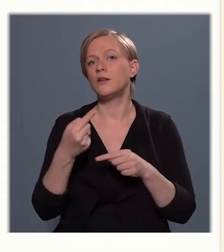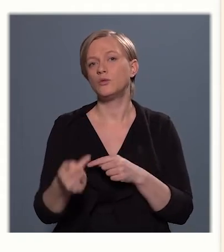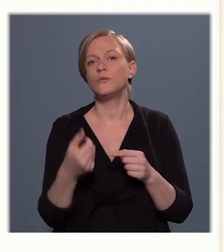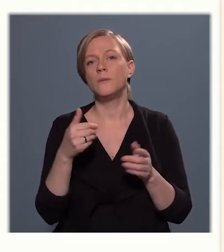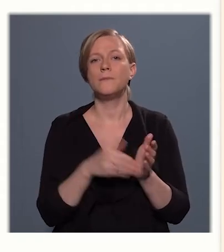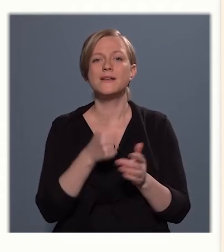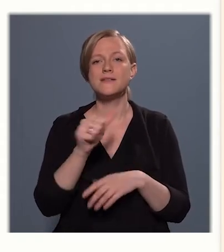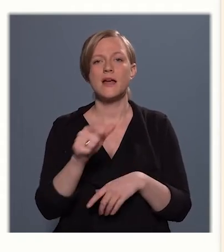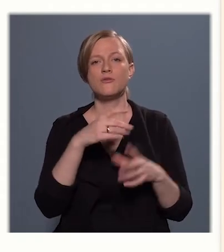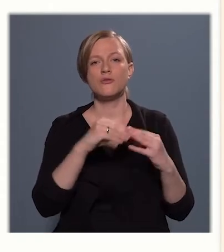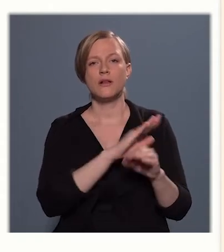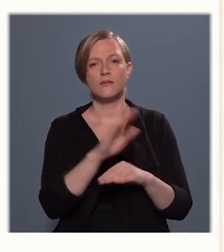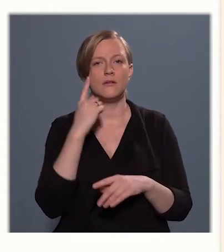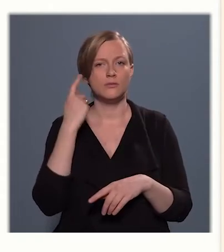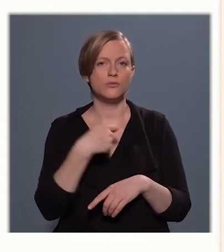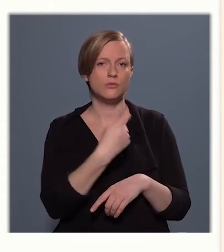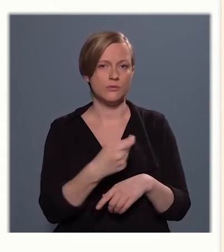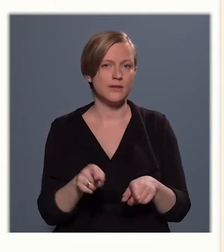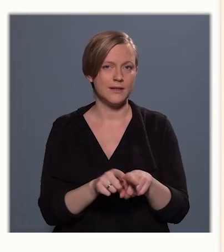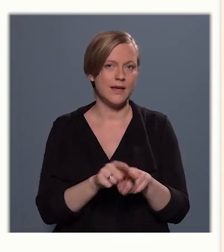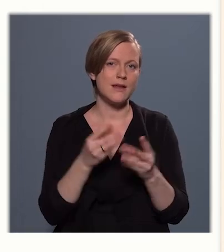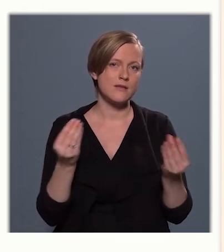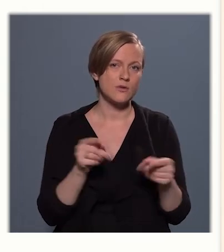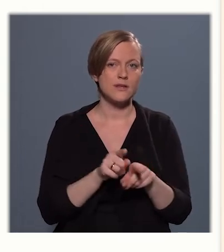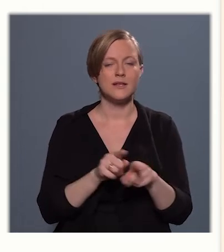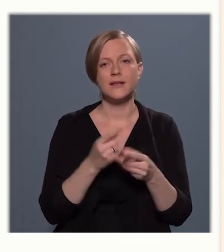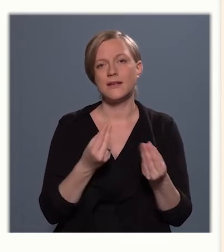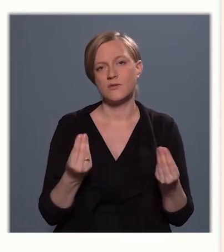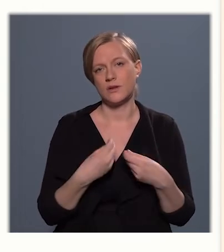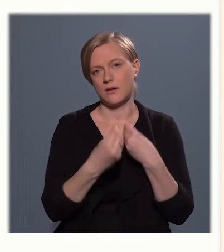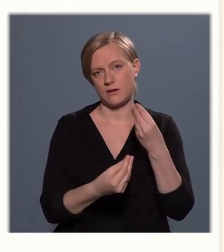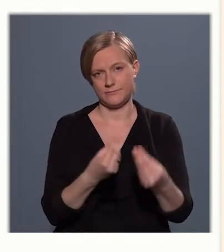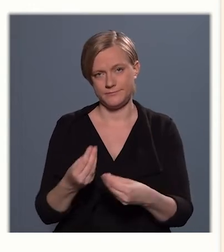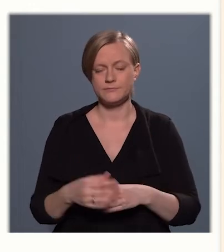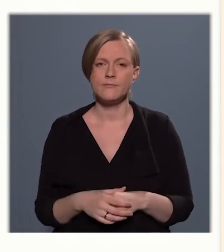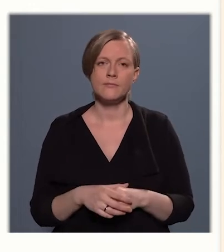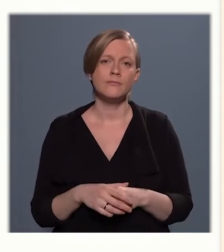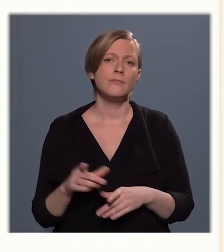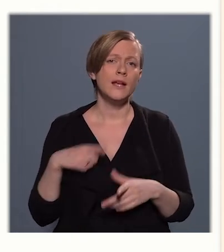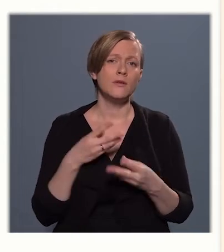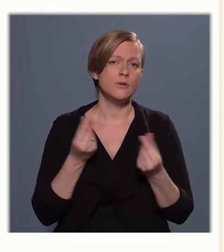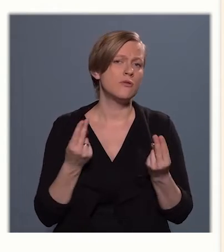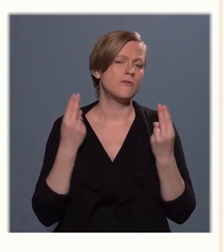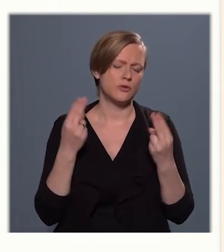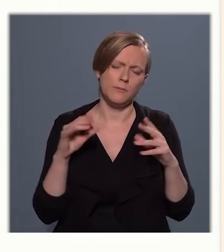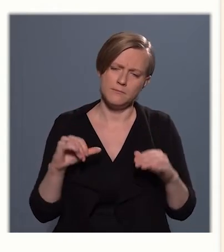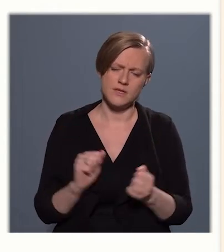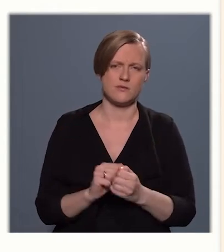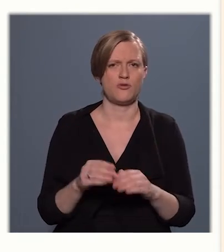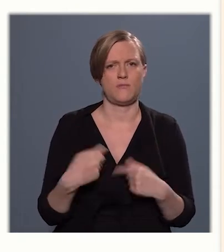tudunk ilyen eszközt, ilyen készüléket biztosítani. Az életminőségünknek fontos része az, hogy biztonságban